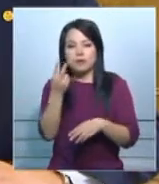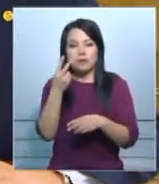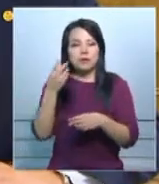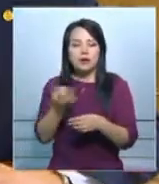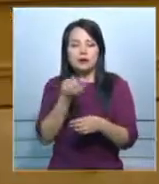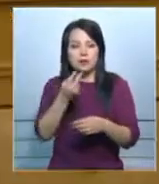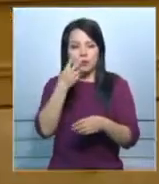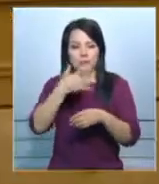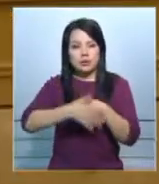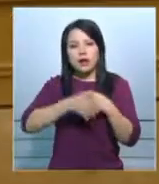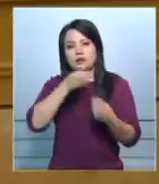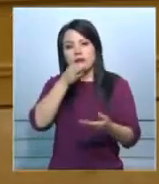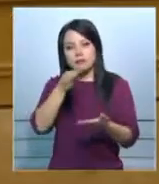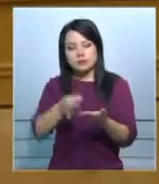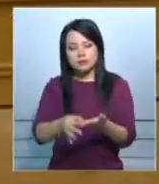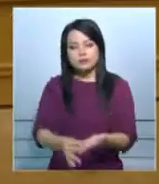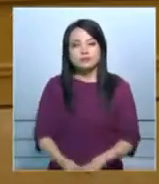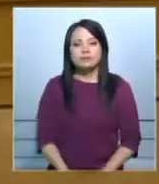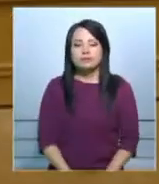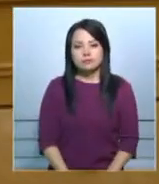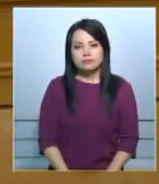айтты.